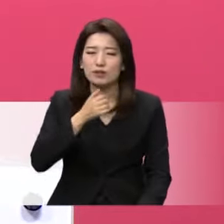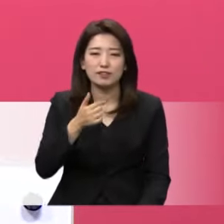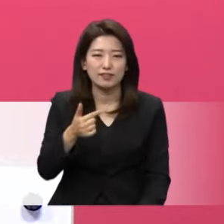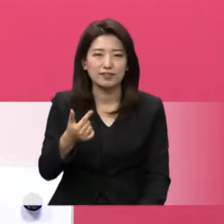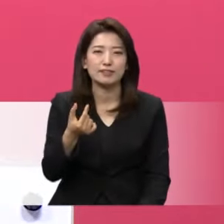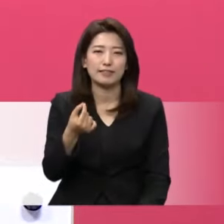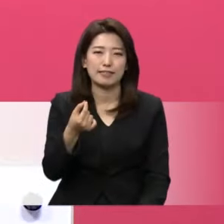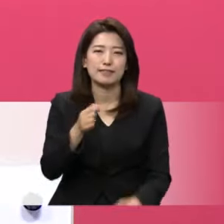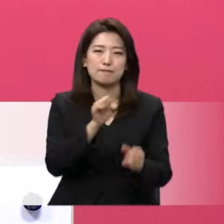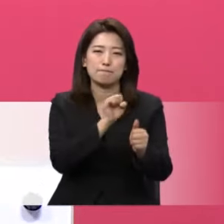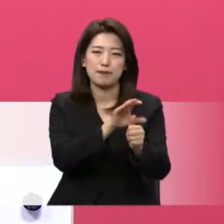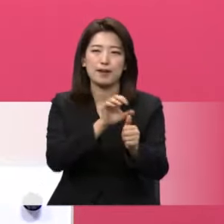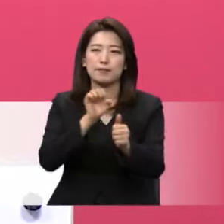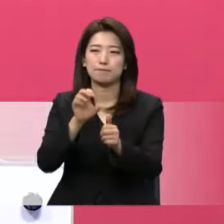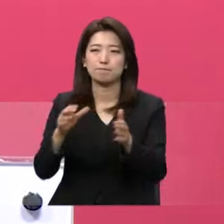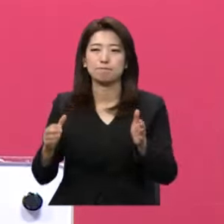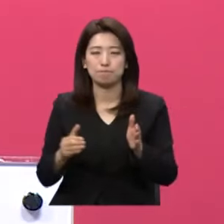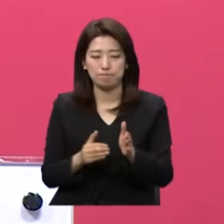그래서 헌신을